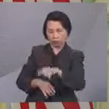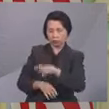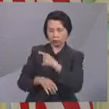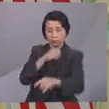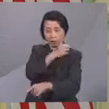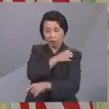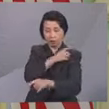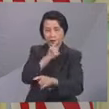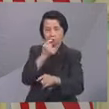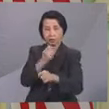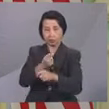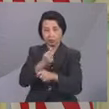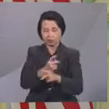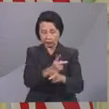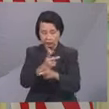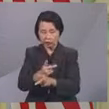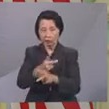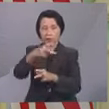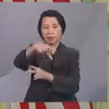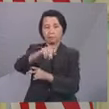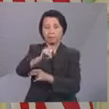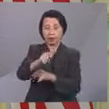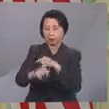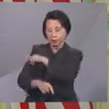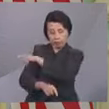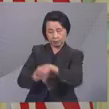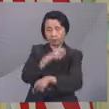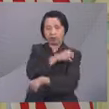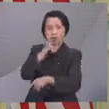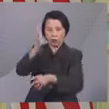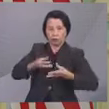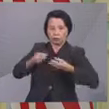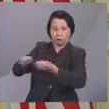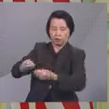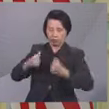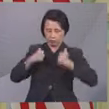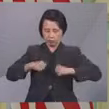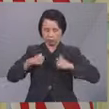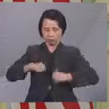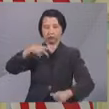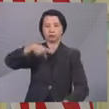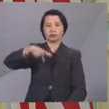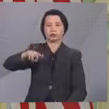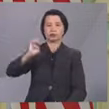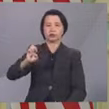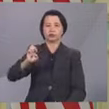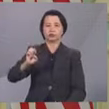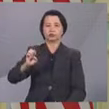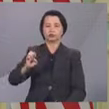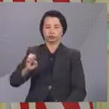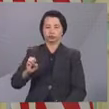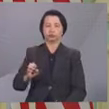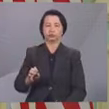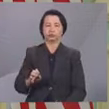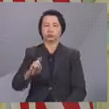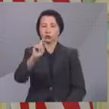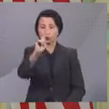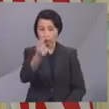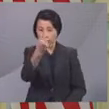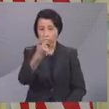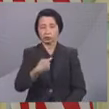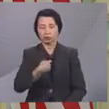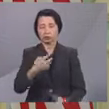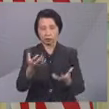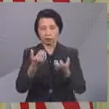PPE. Dan seperti saya kata tadi, saringan akan dibuat kepada seluruh parti yang berada di dalam. Cuma saya nak